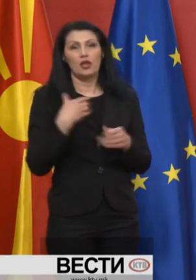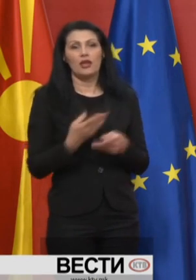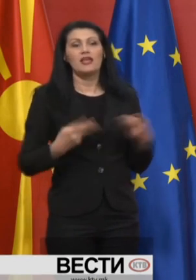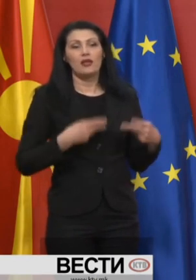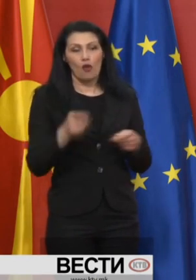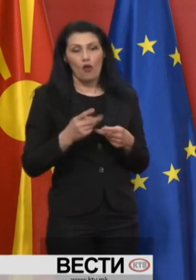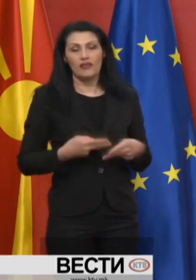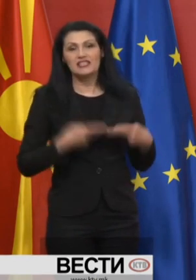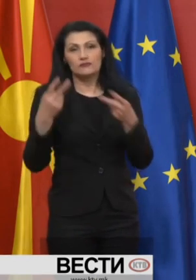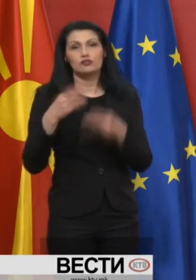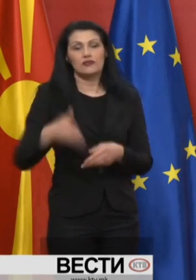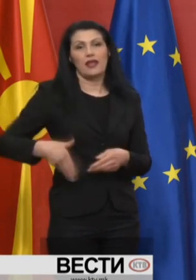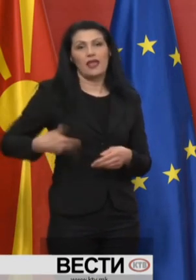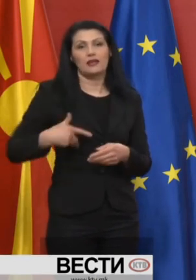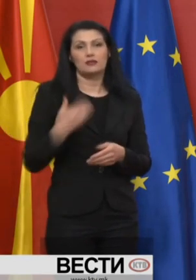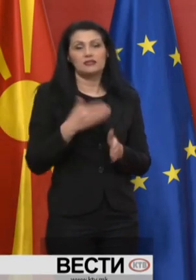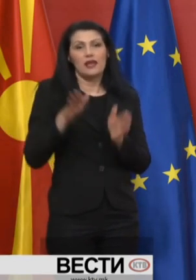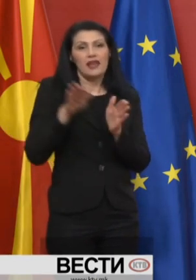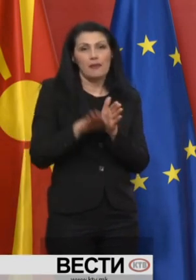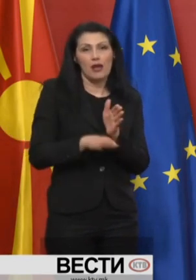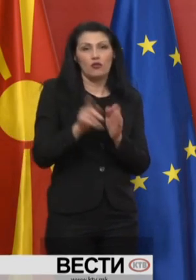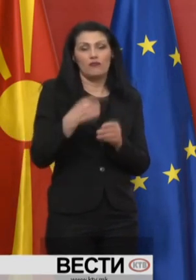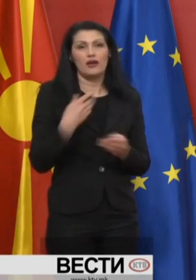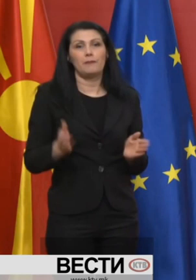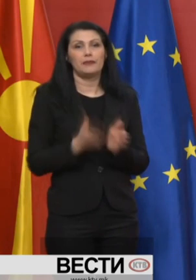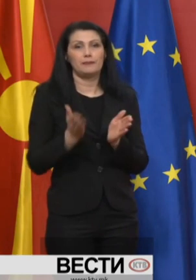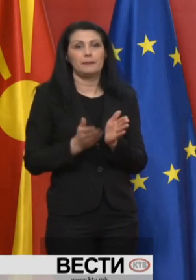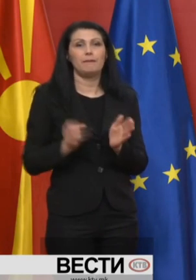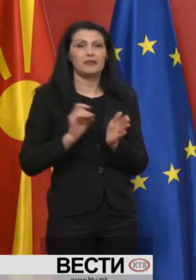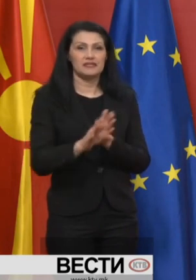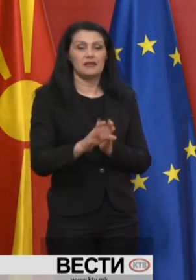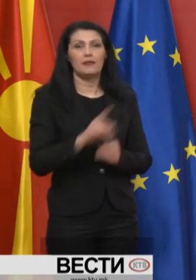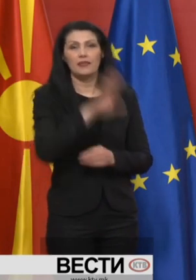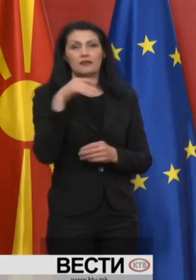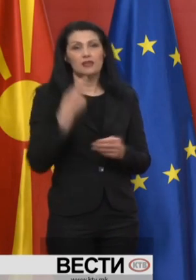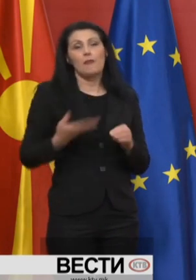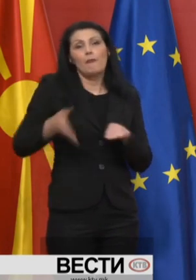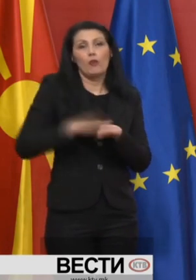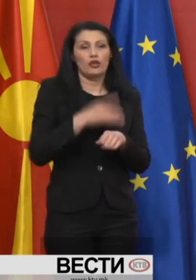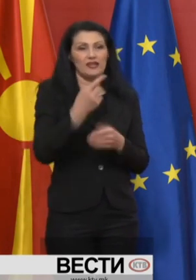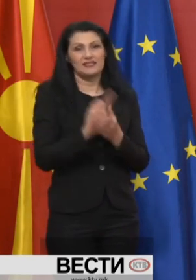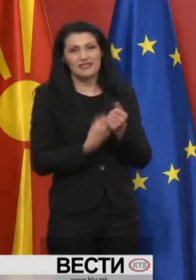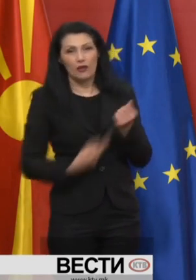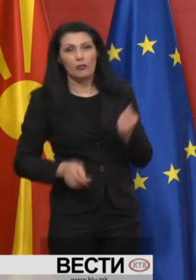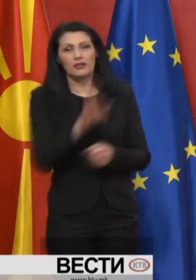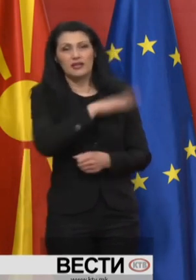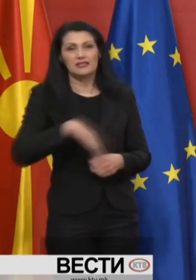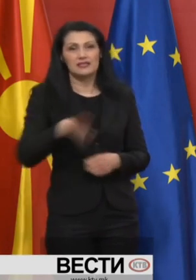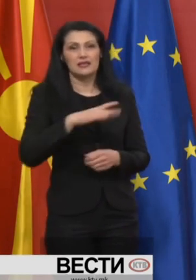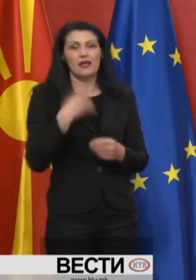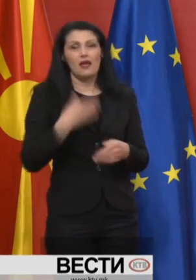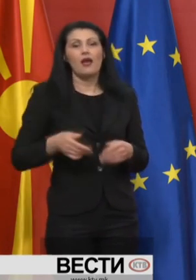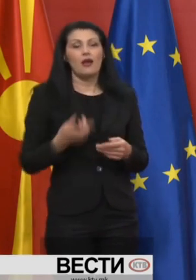извозот на јагнињата се одвива со намален интензитет. За да се покријат загубите на одгледувачите на